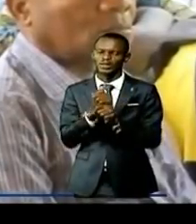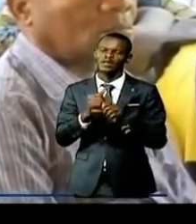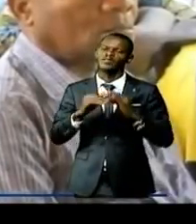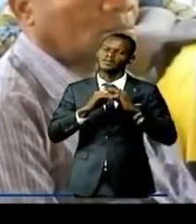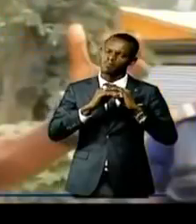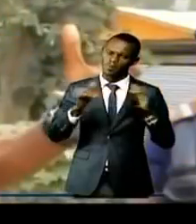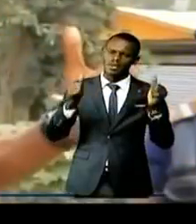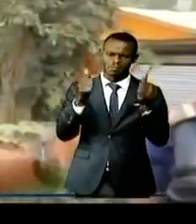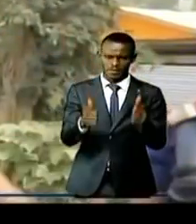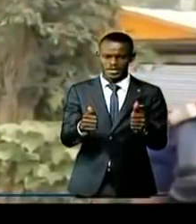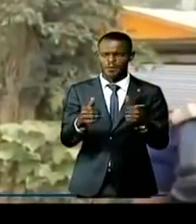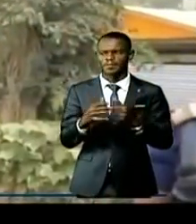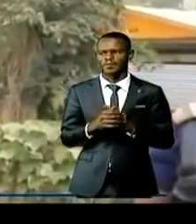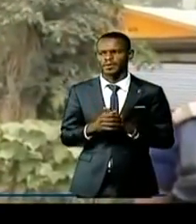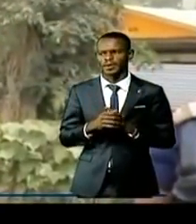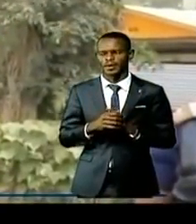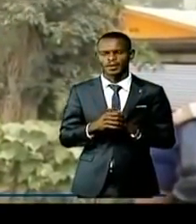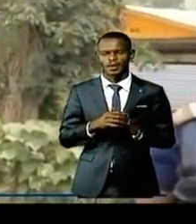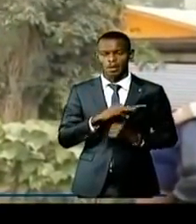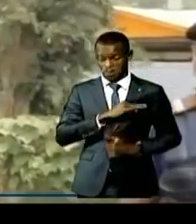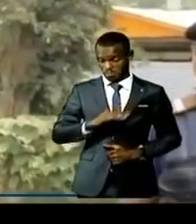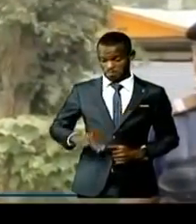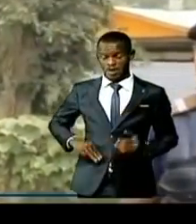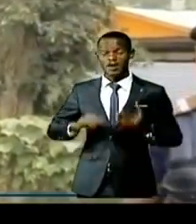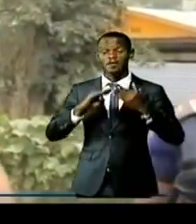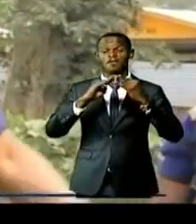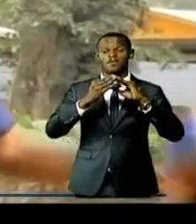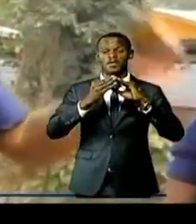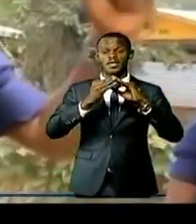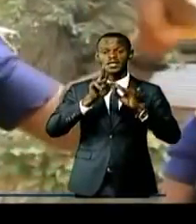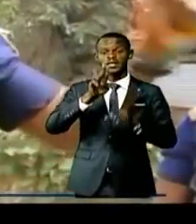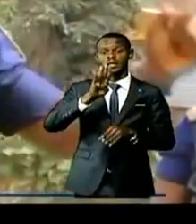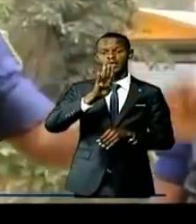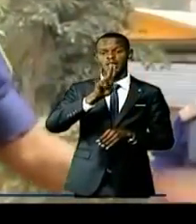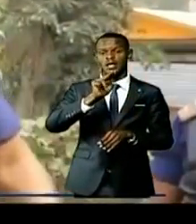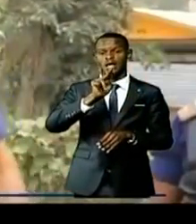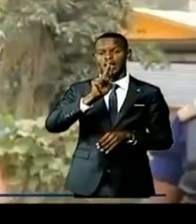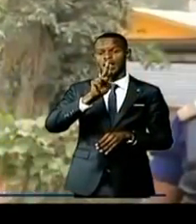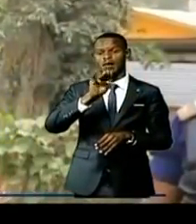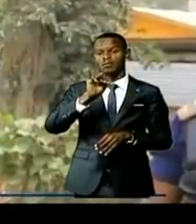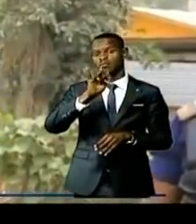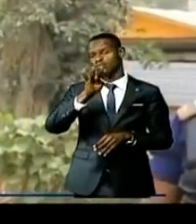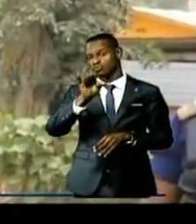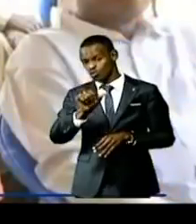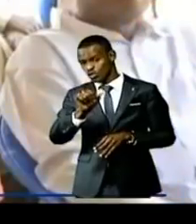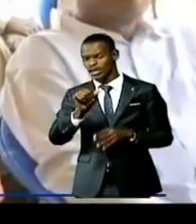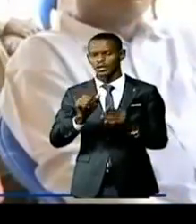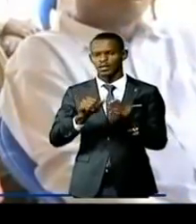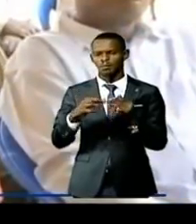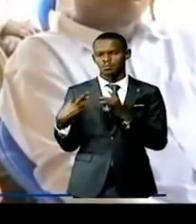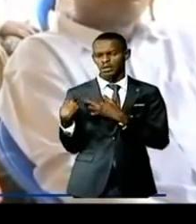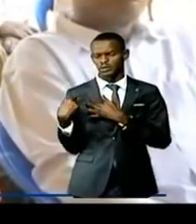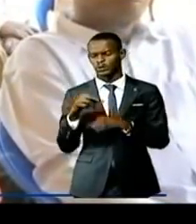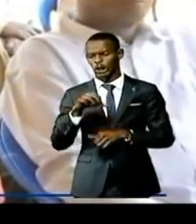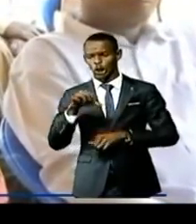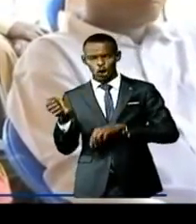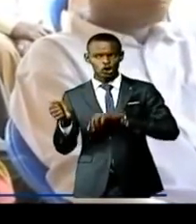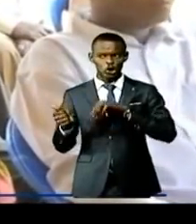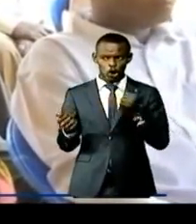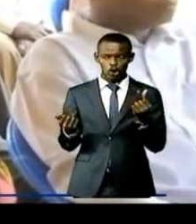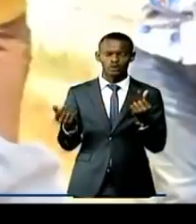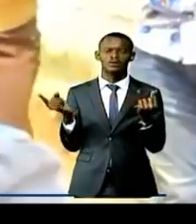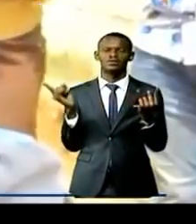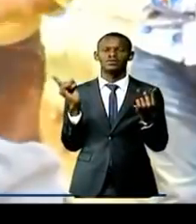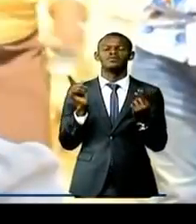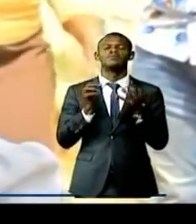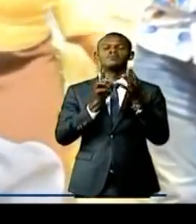de Bounia, le commissaire supérieur principal Tchabouine Wamiigo John, a sensibilisé la population sur la culture de la